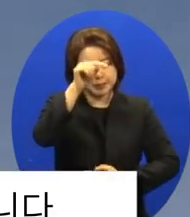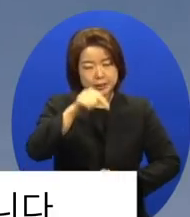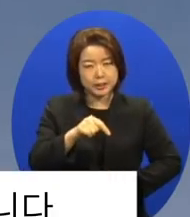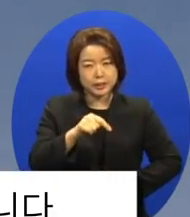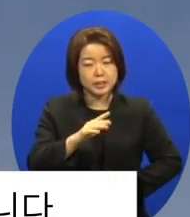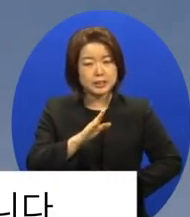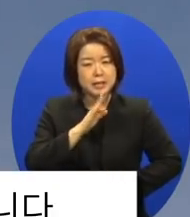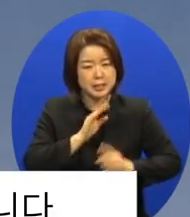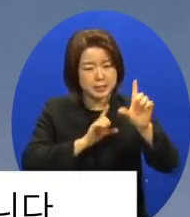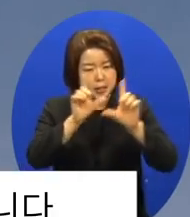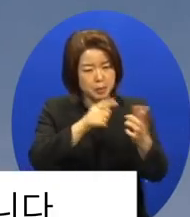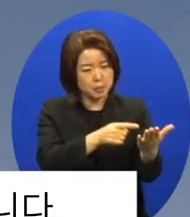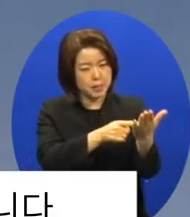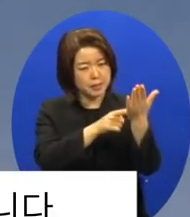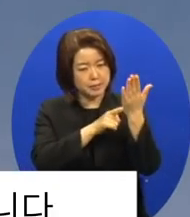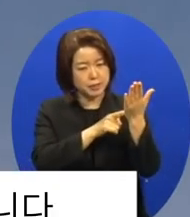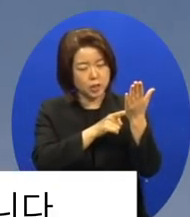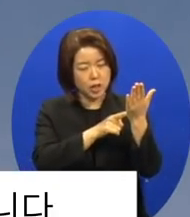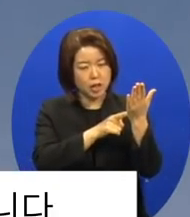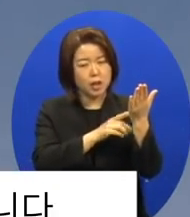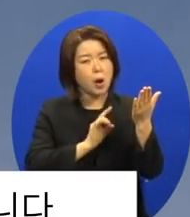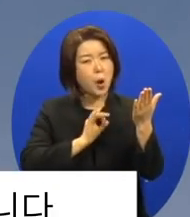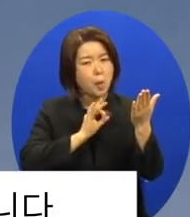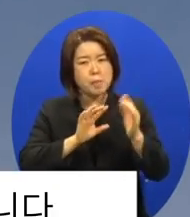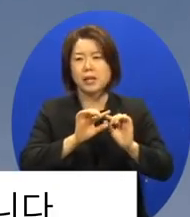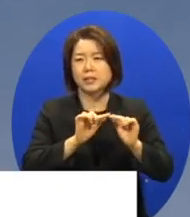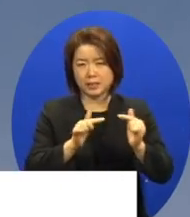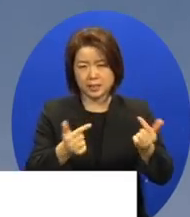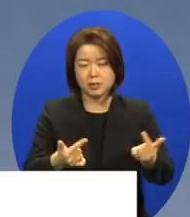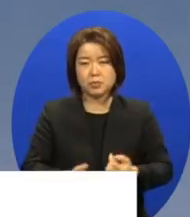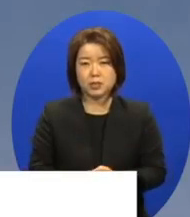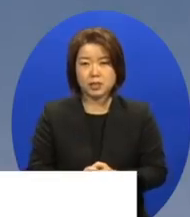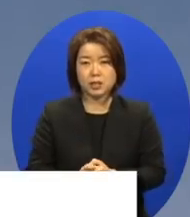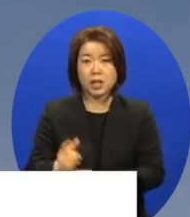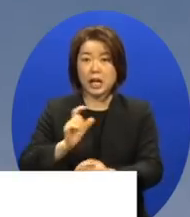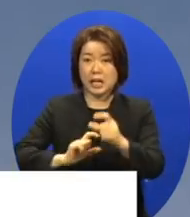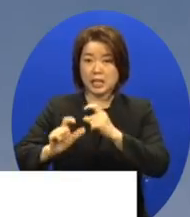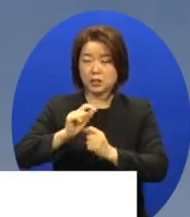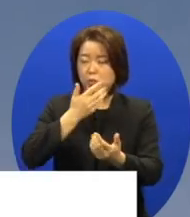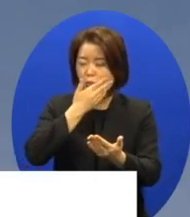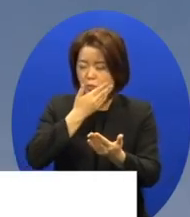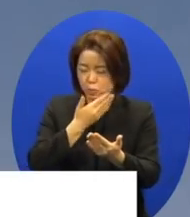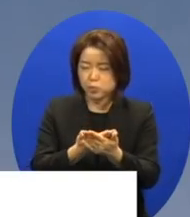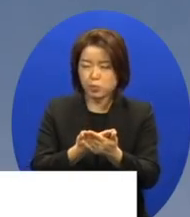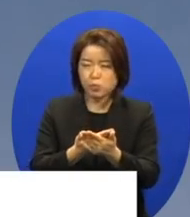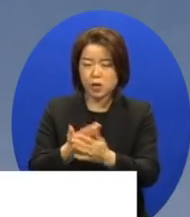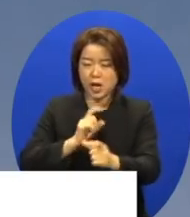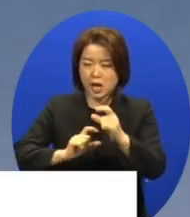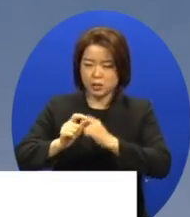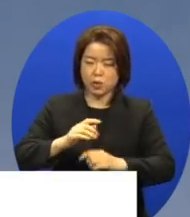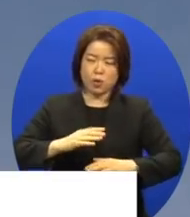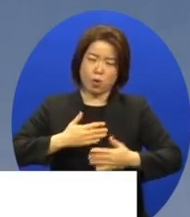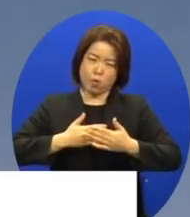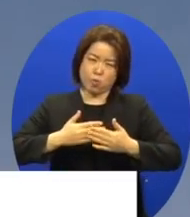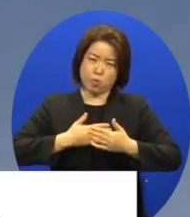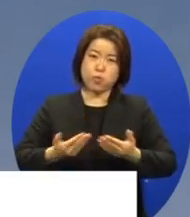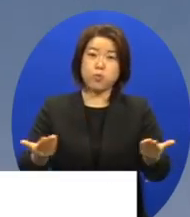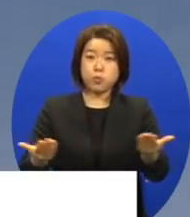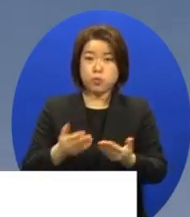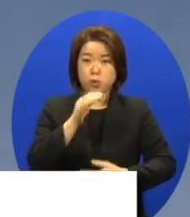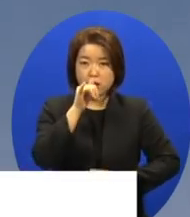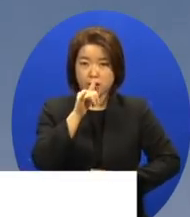드러난 것 아니라고 생각도 듭니다 더 중요하고 또 더 두려운 것이 있습니다